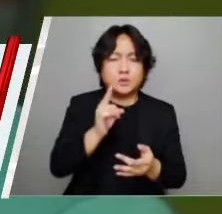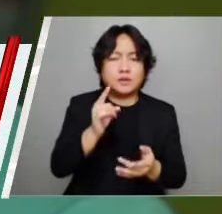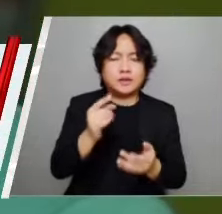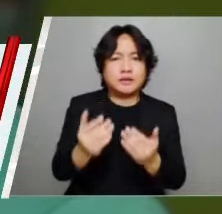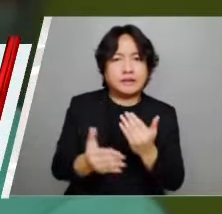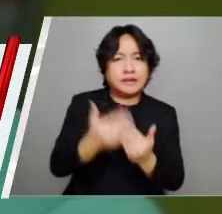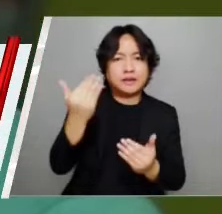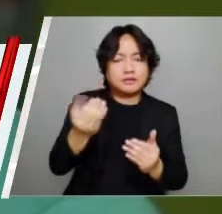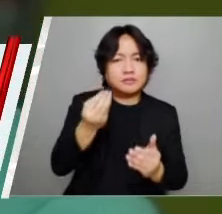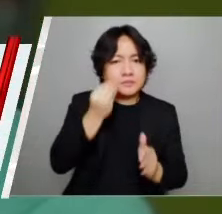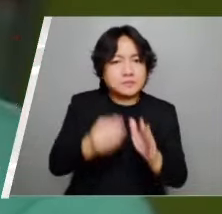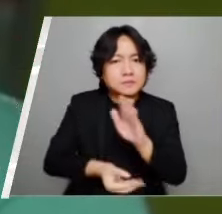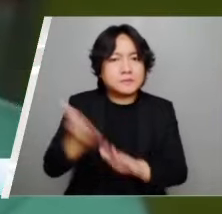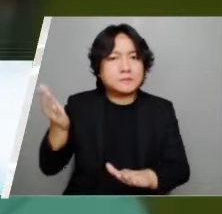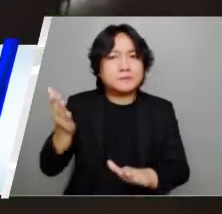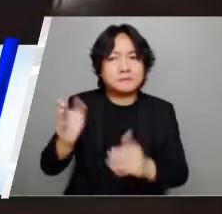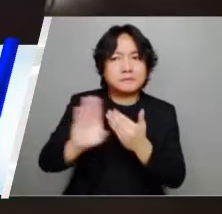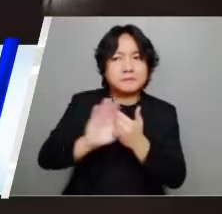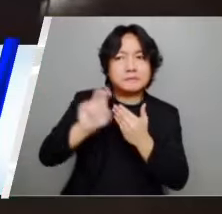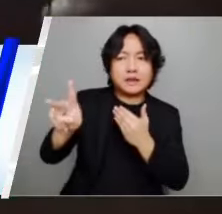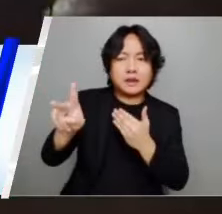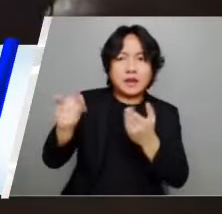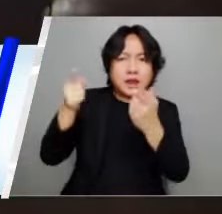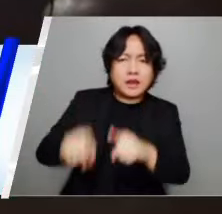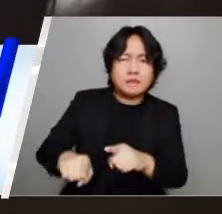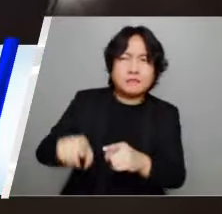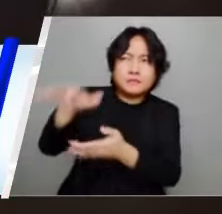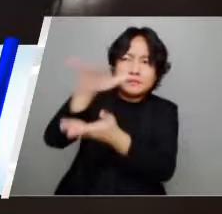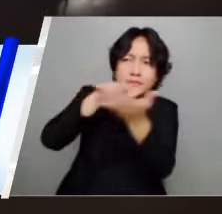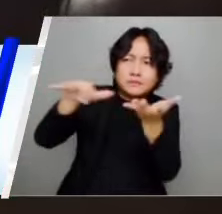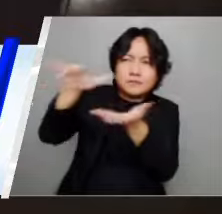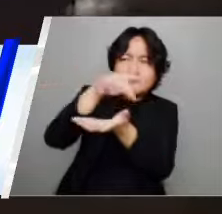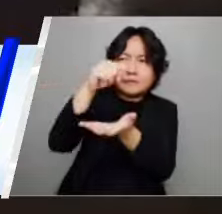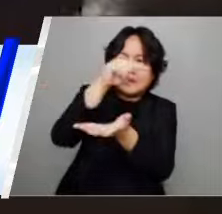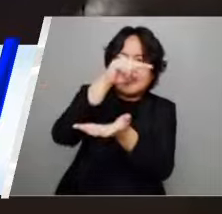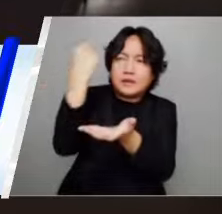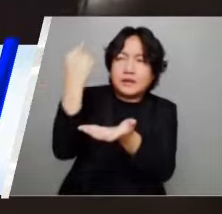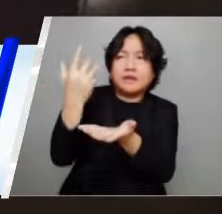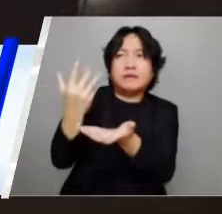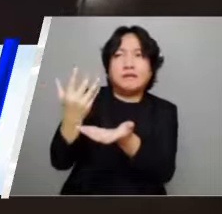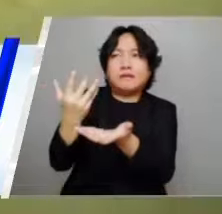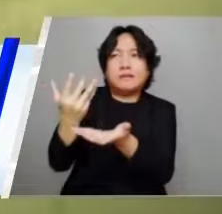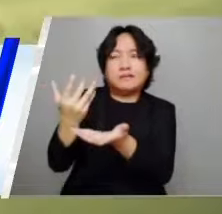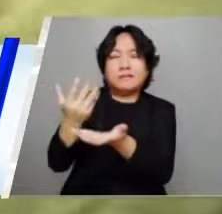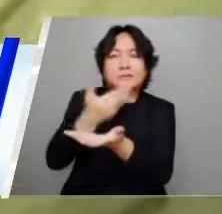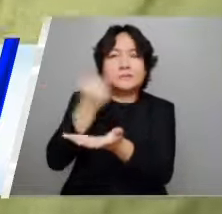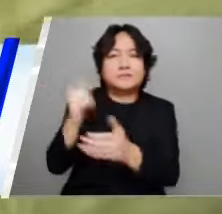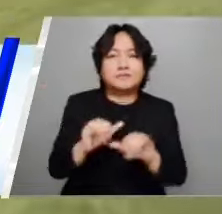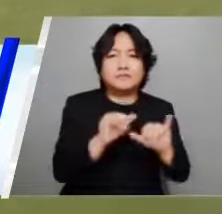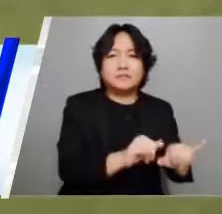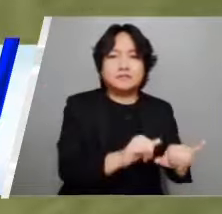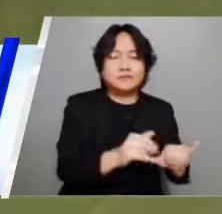ng kwan, ng ulap, kaya hindi na lang muna kami umalis kasi baka mahangin.